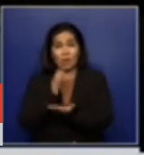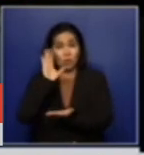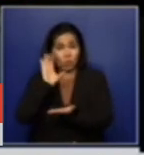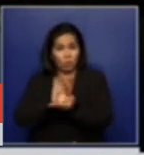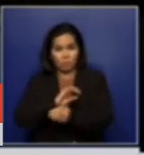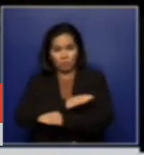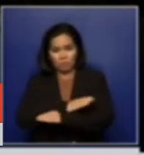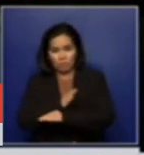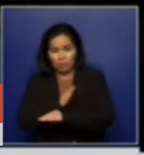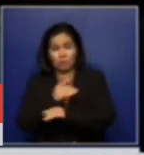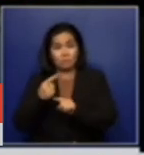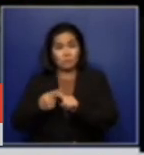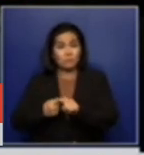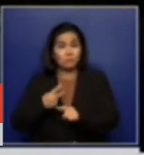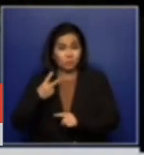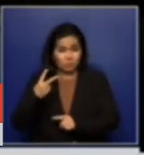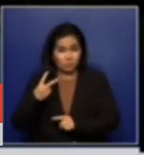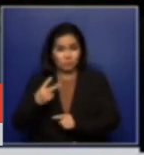มภ